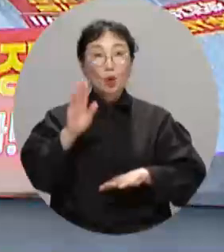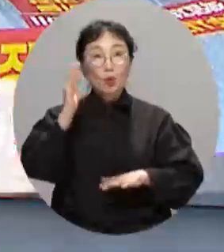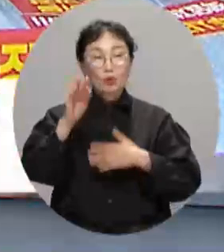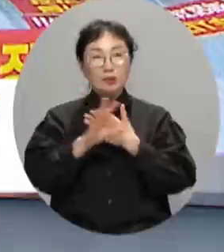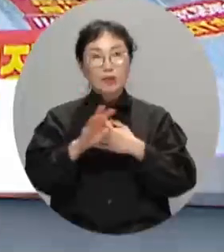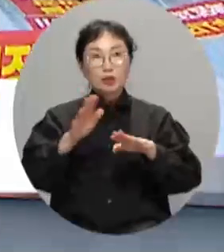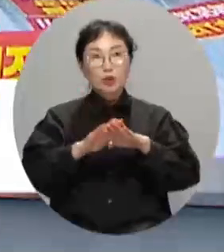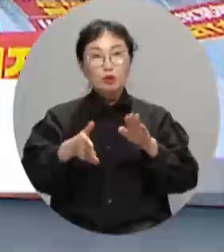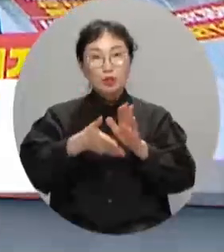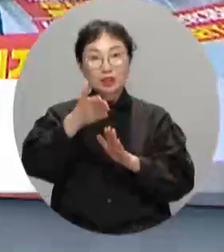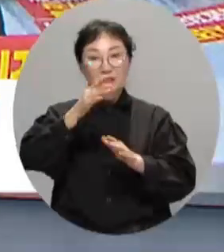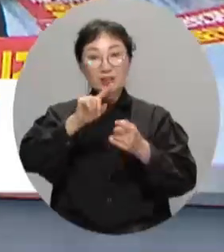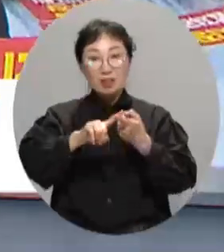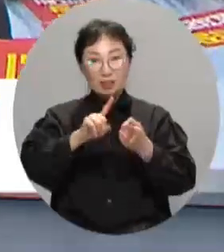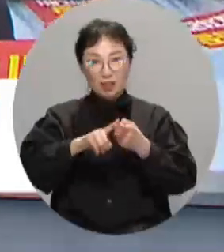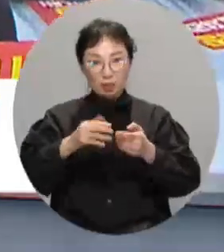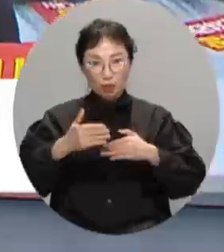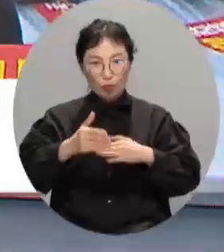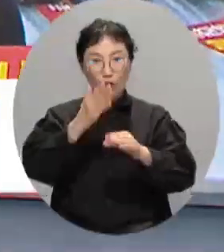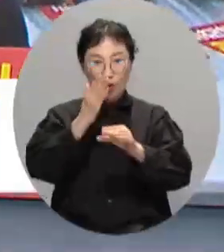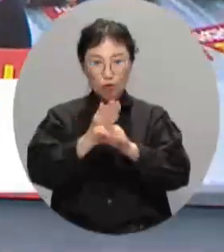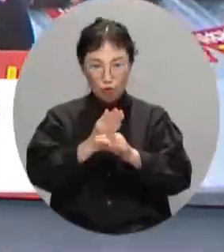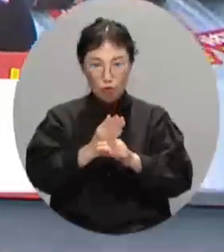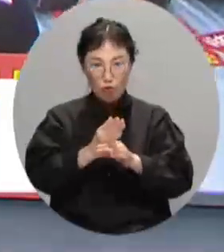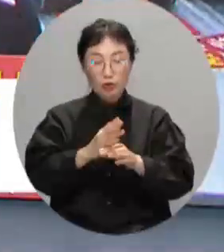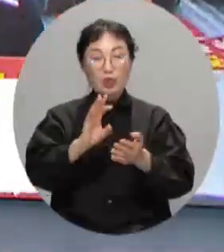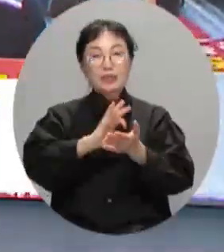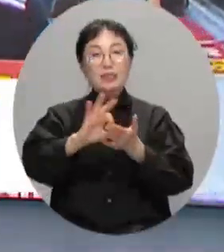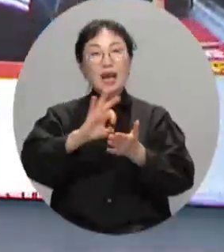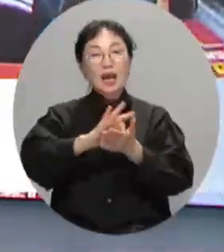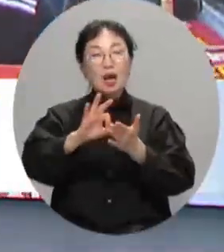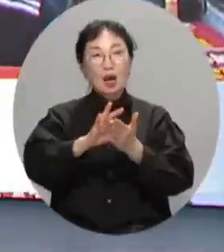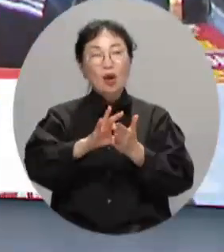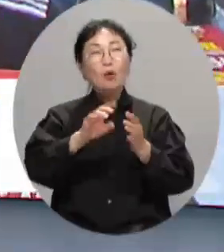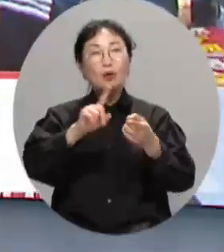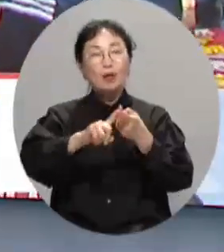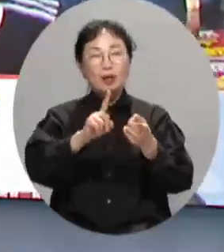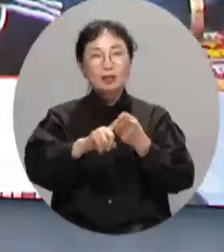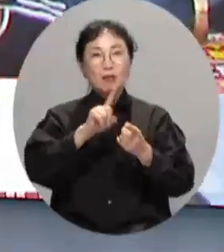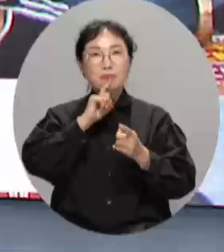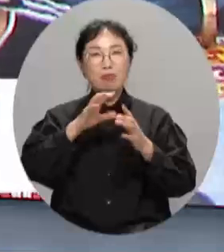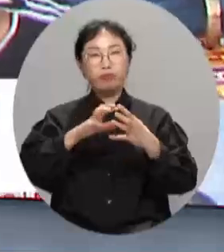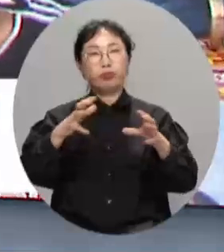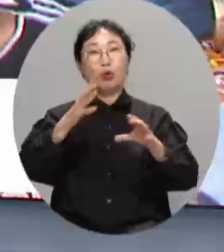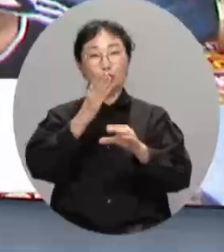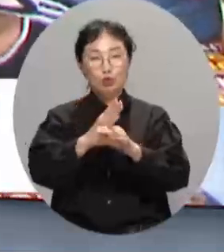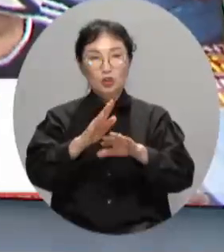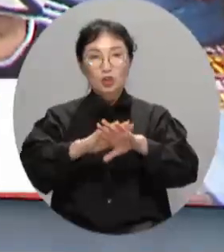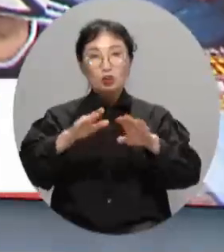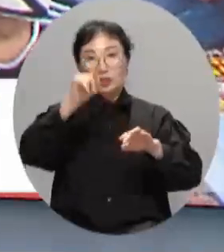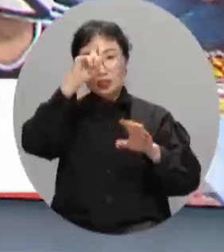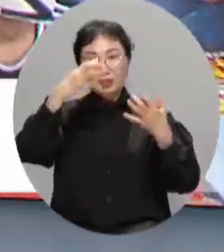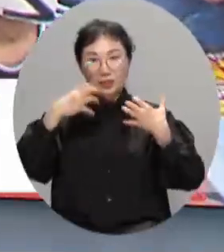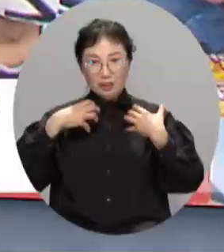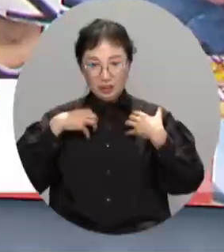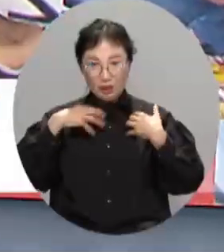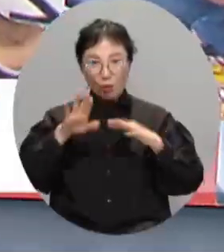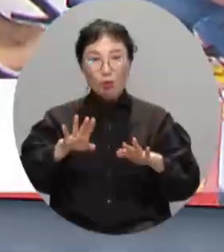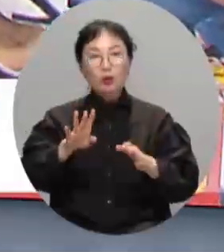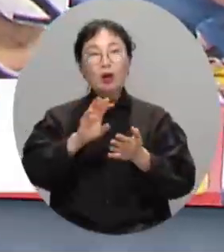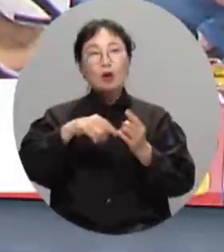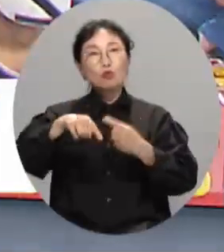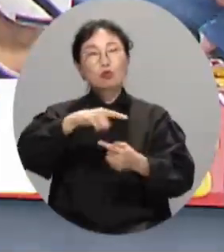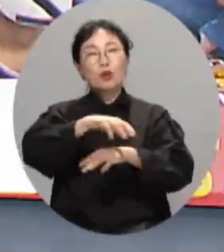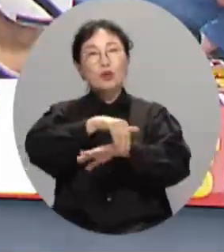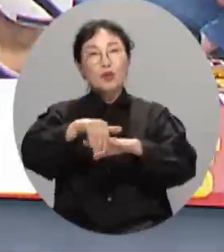전주시 내 제지업체가 추진 중인 고형연료 사용시설에 대한 논란이 뜨겁죠. 전주시가 오늘 해당 업체의 시설 운영